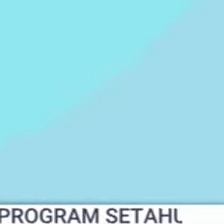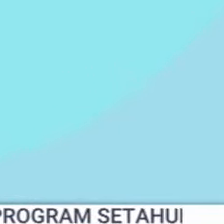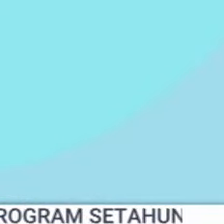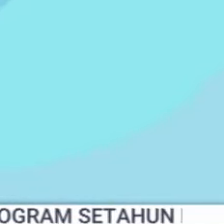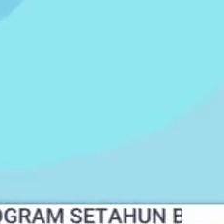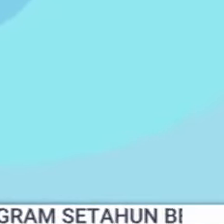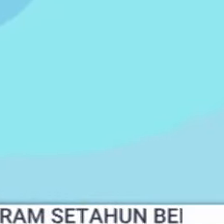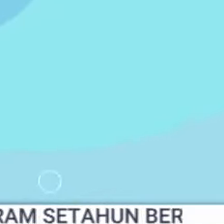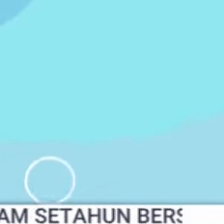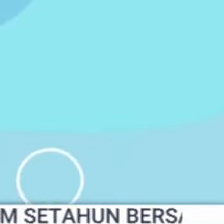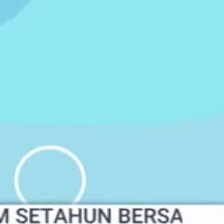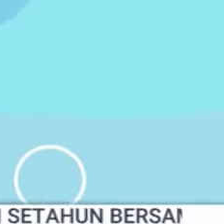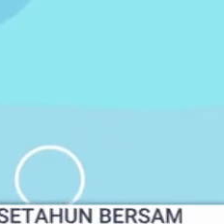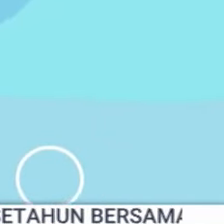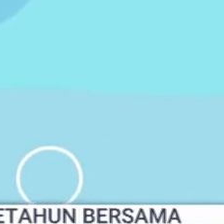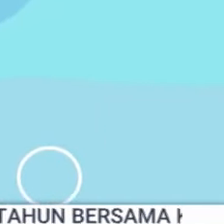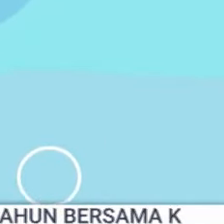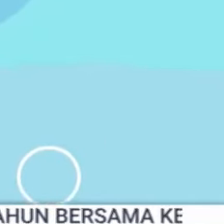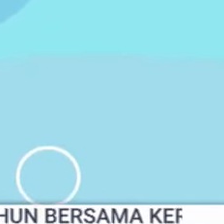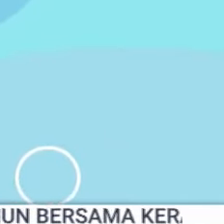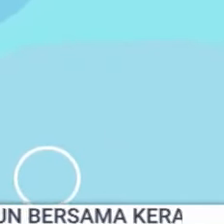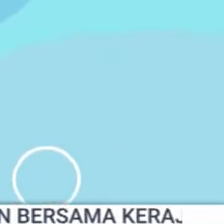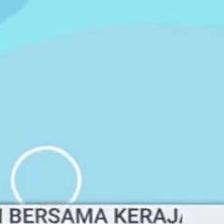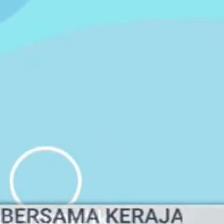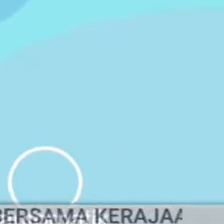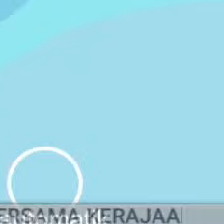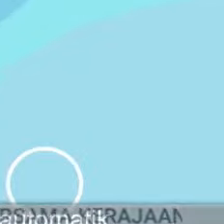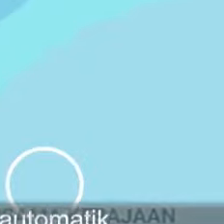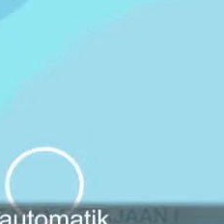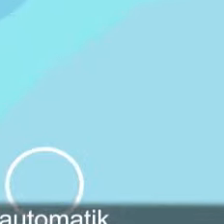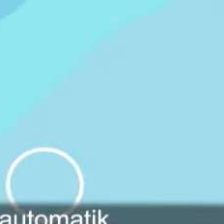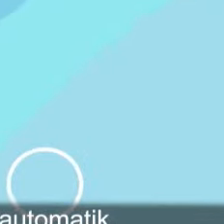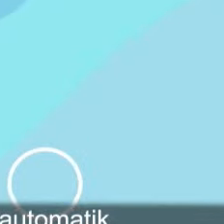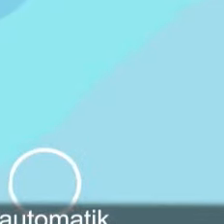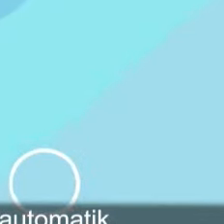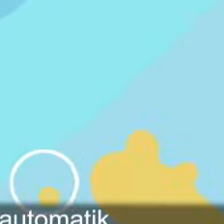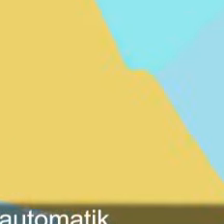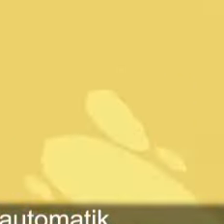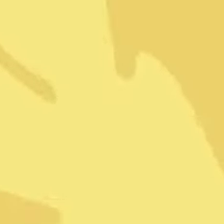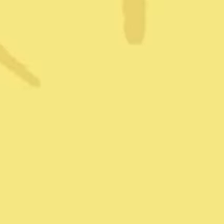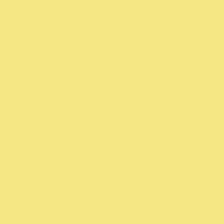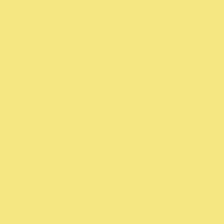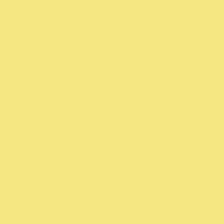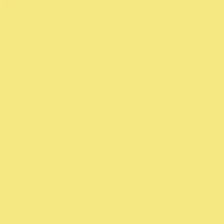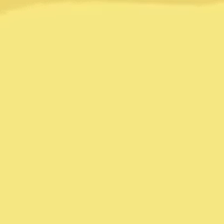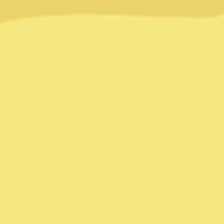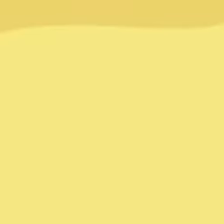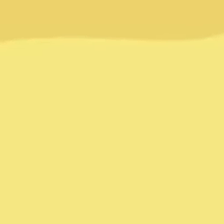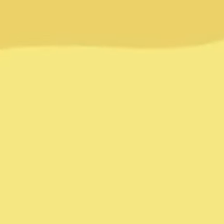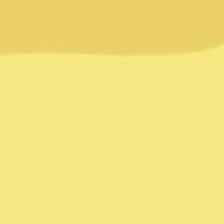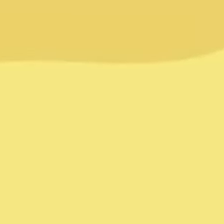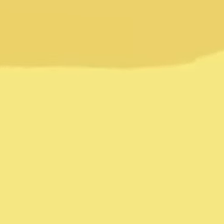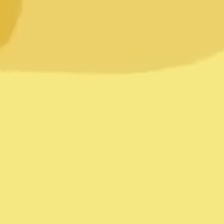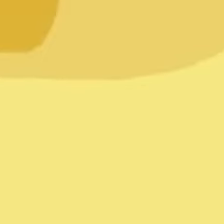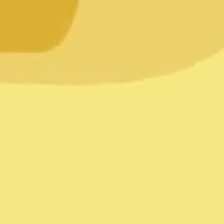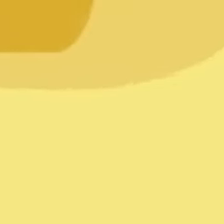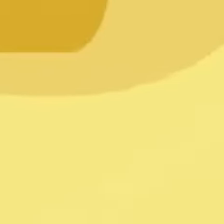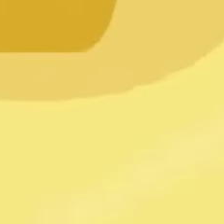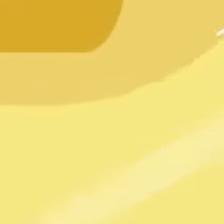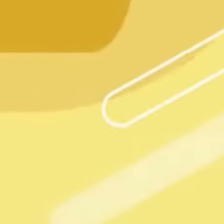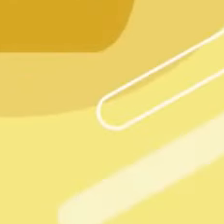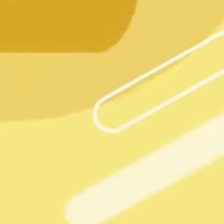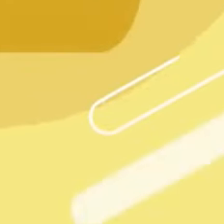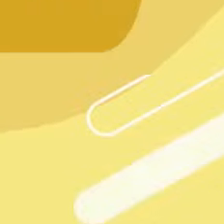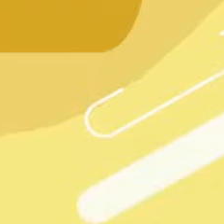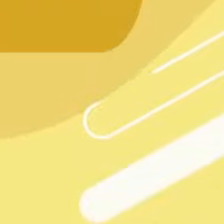Siren amaran awal banjir ialah sistem pengesan kenaikan aras air secara automatik. Sistem ini dilengkapi dengan